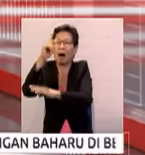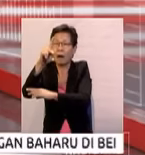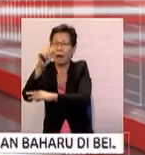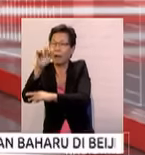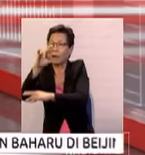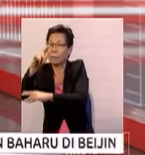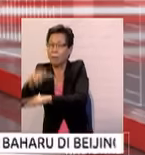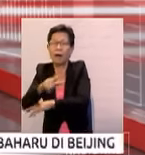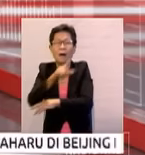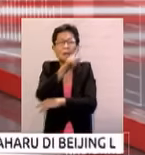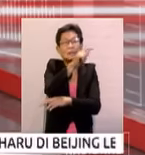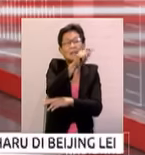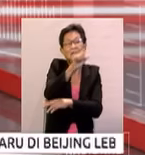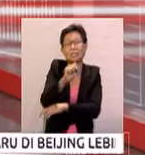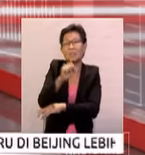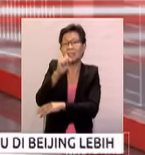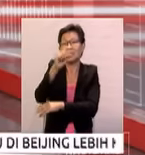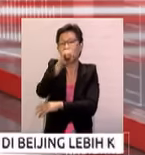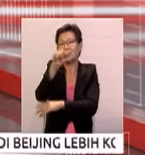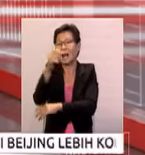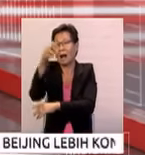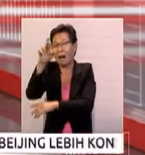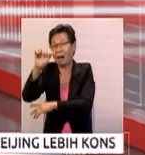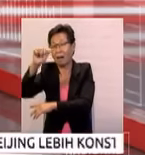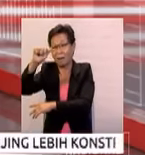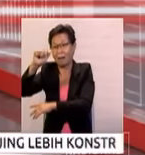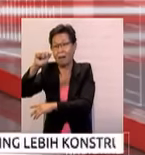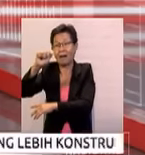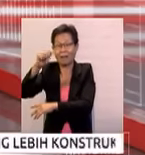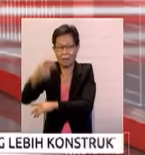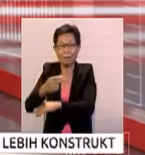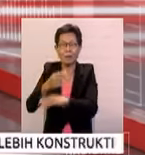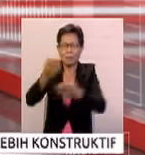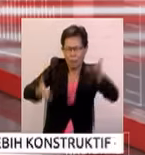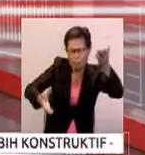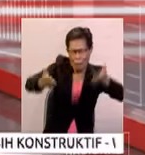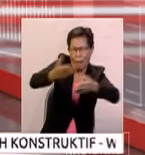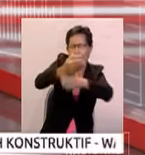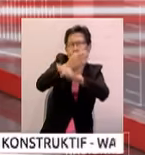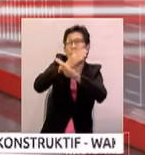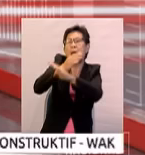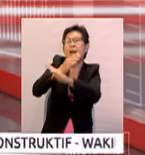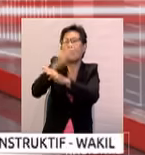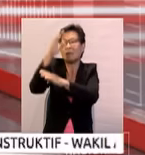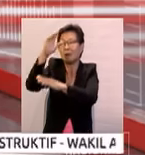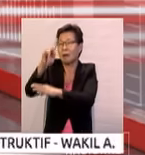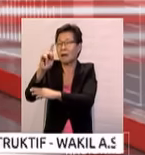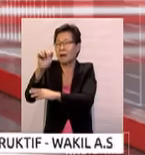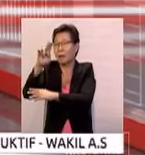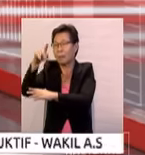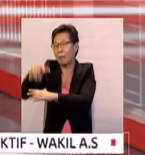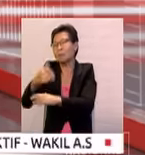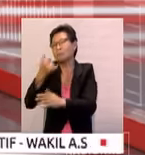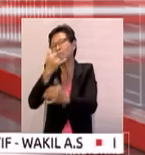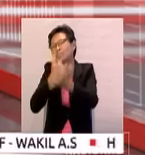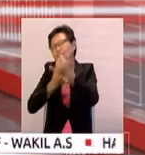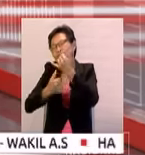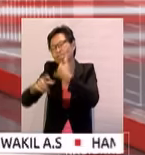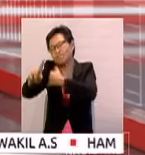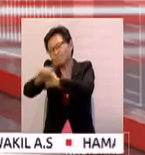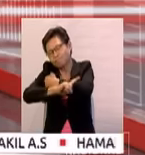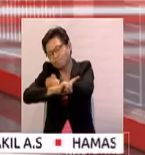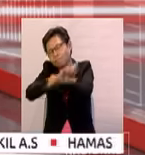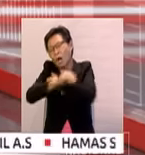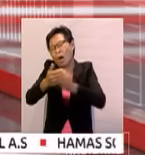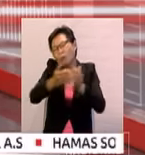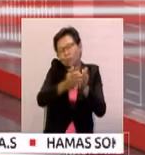Zahara berkata kegagalan Mahkamah Tinggi mempertimbang dan menilai pembelaan Karpal mengakibatkan kesilapan hukuman.